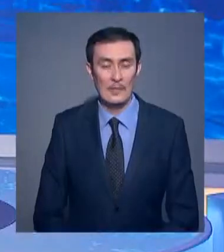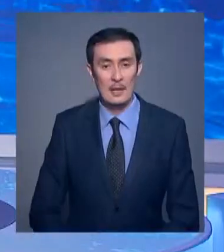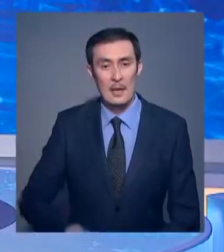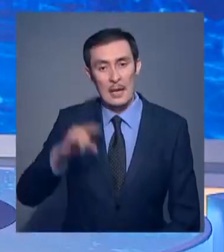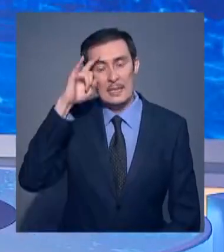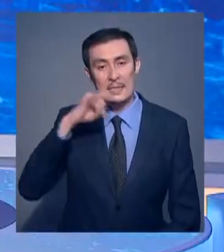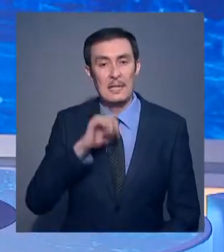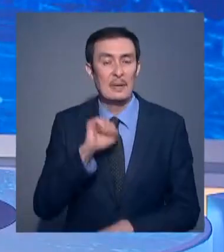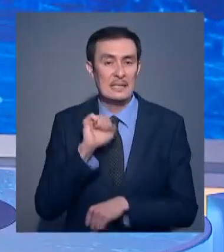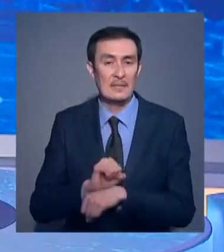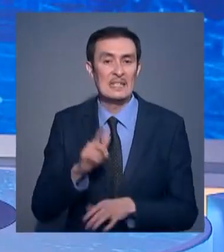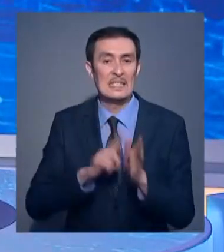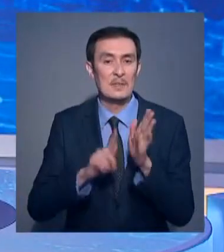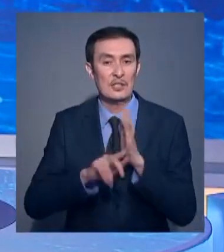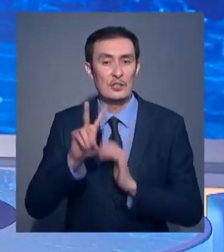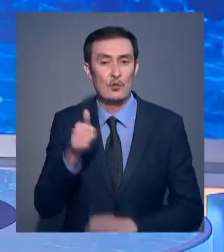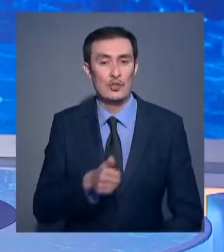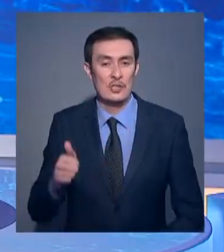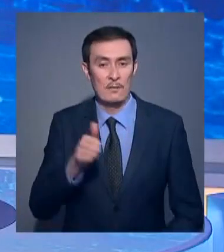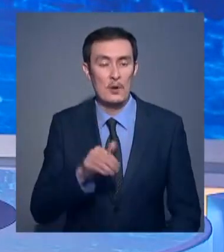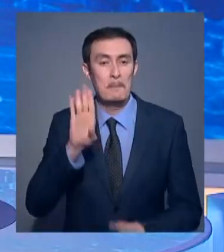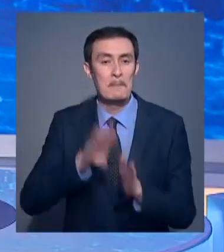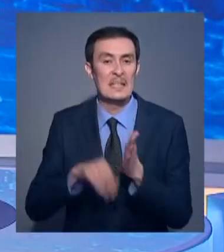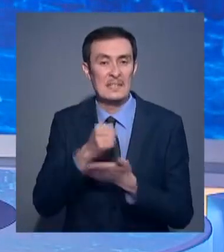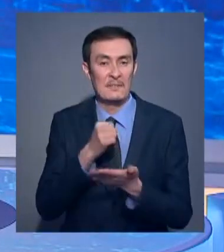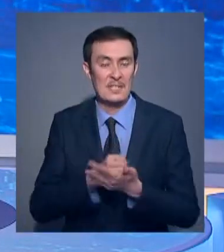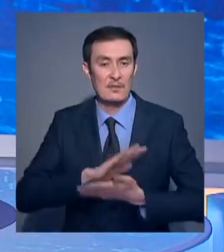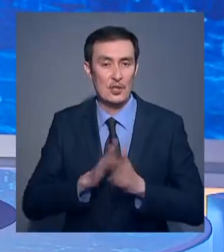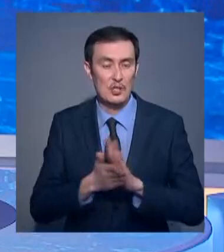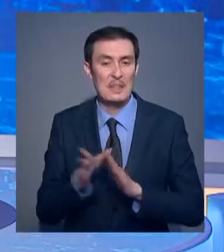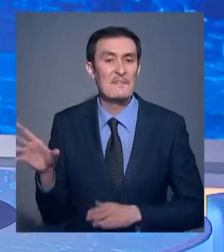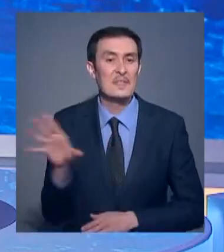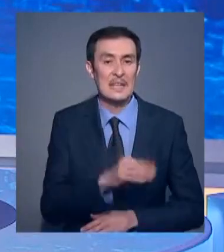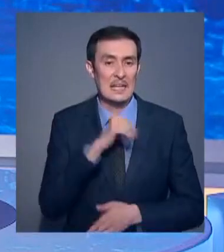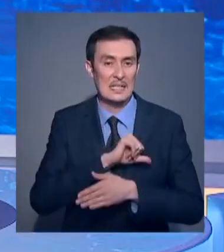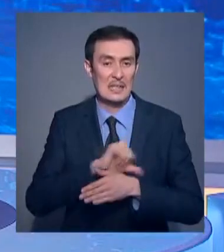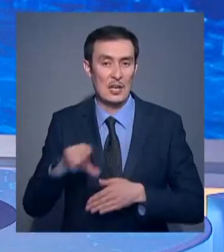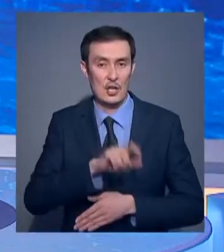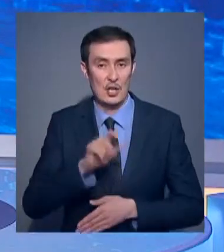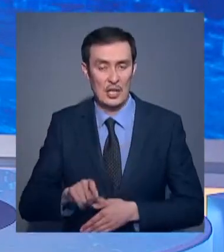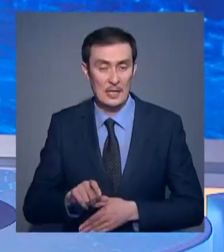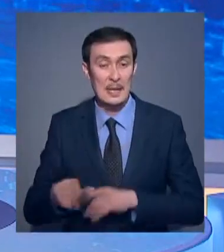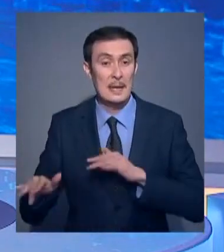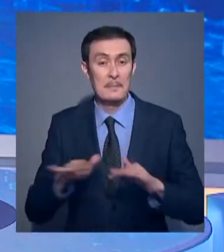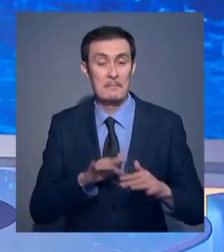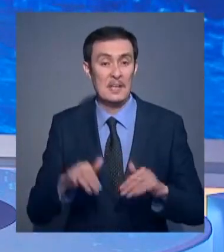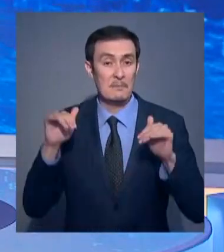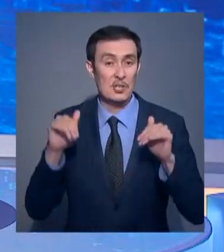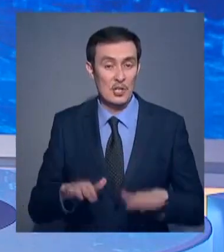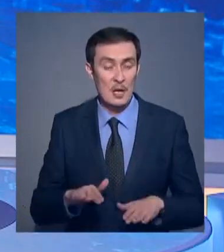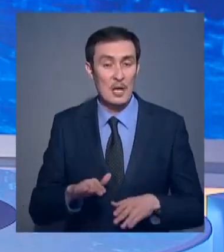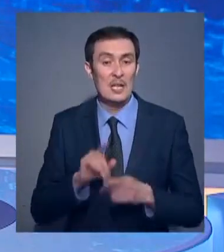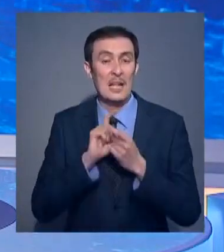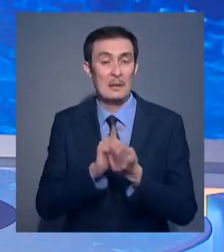А я напомню, Казахстан приостановил 72-часовой безвизовый режим для всех иностранных граждан. Мера принята для